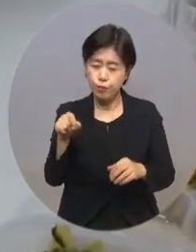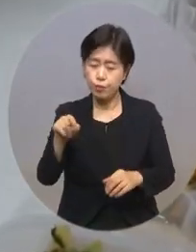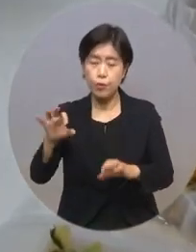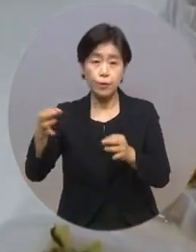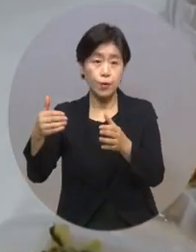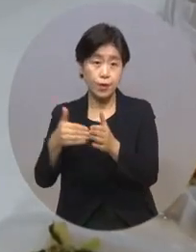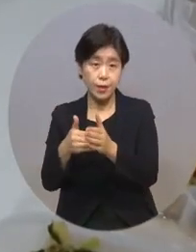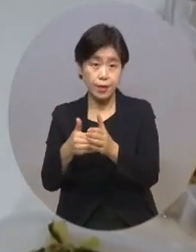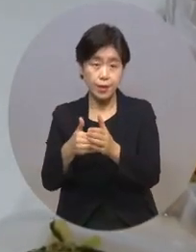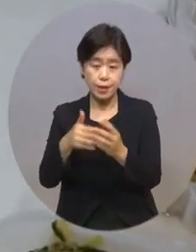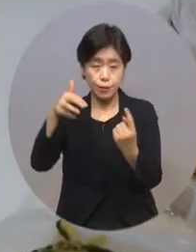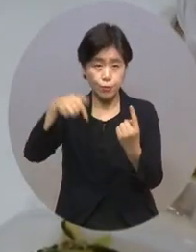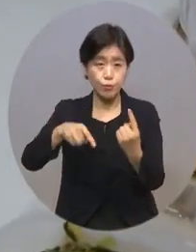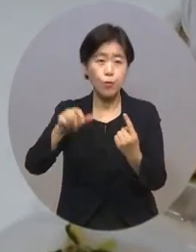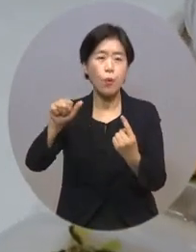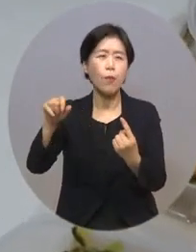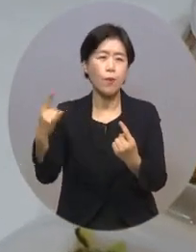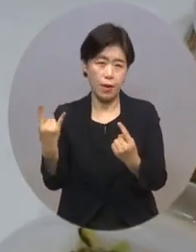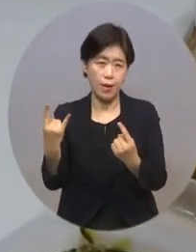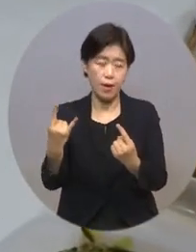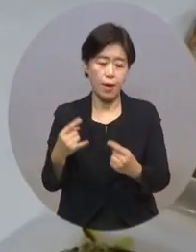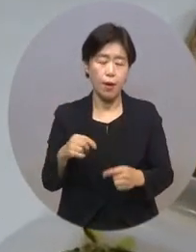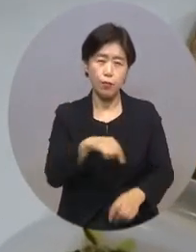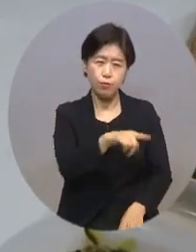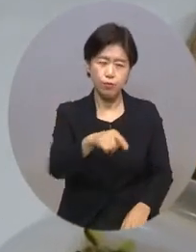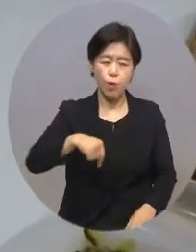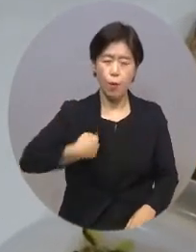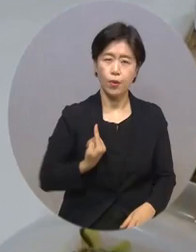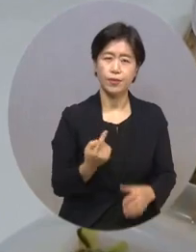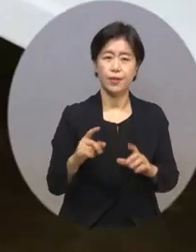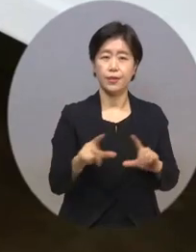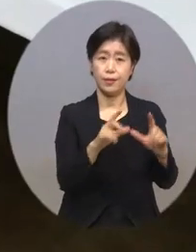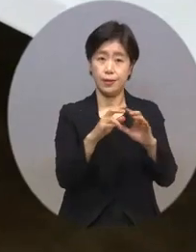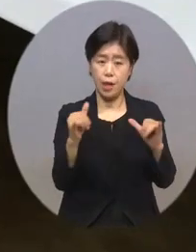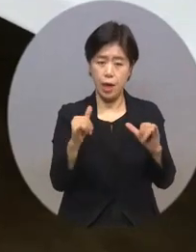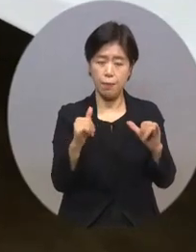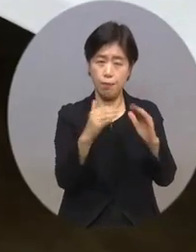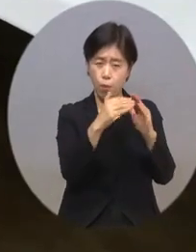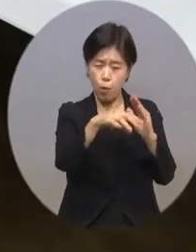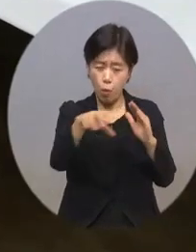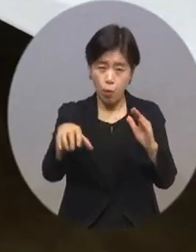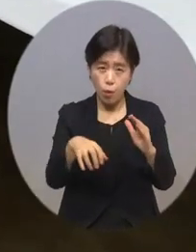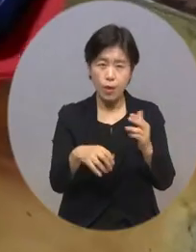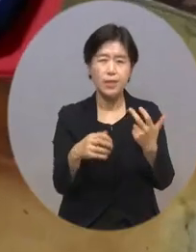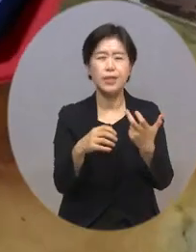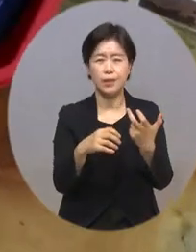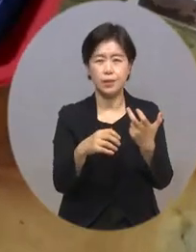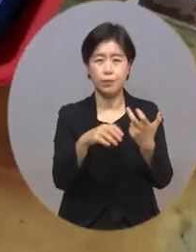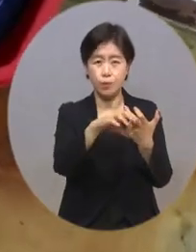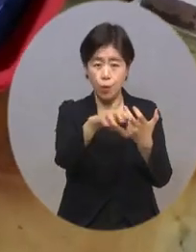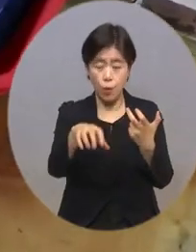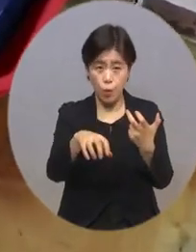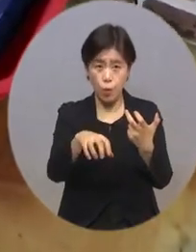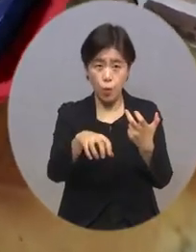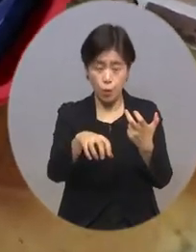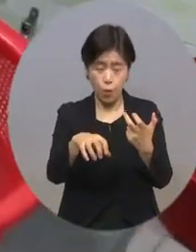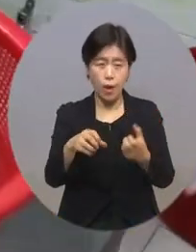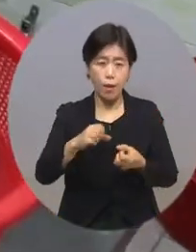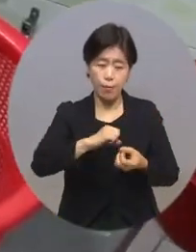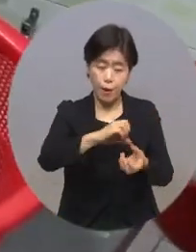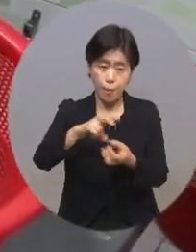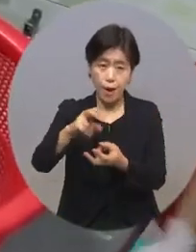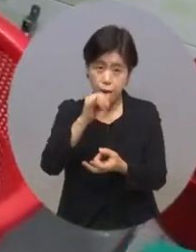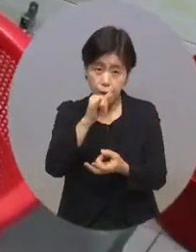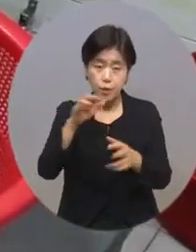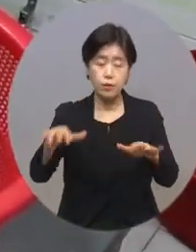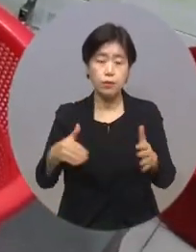홀몸어르신 70 가정 의 배다른 것이 지금까지 약 8만여 개에 도시락을 배달 했습니다